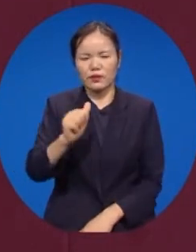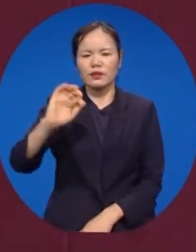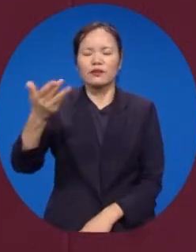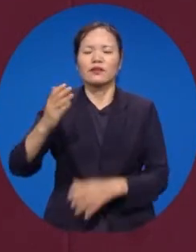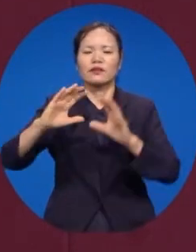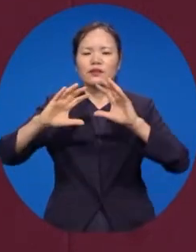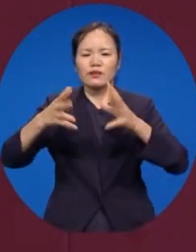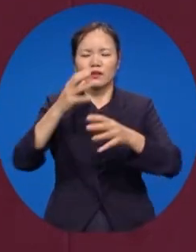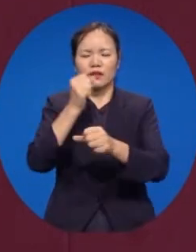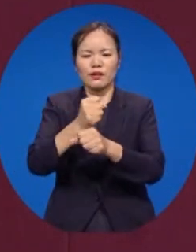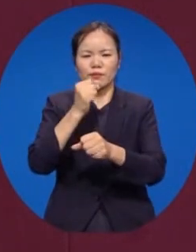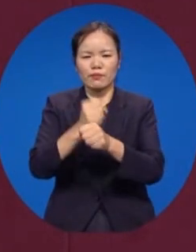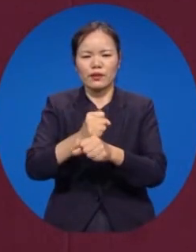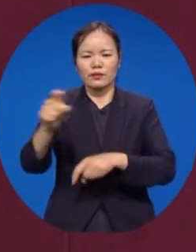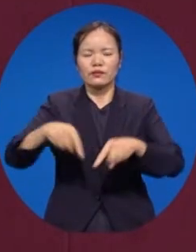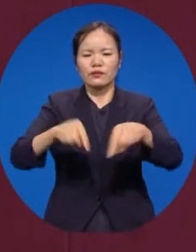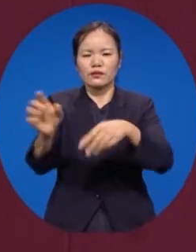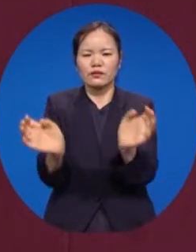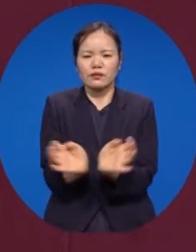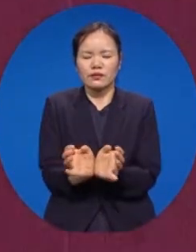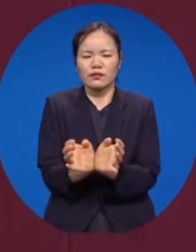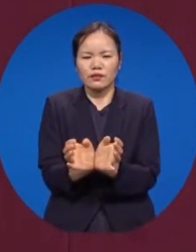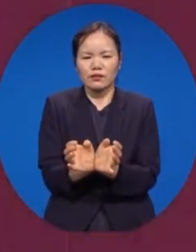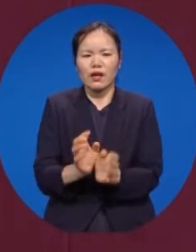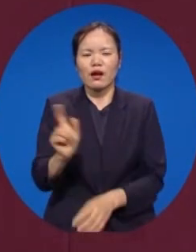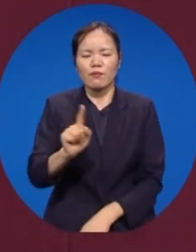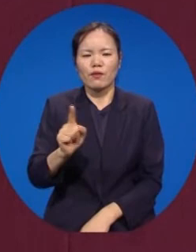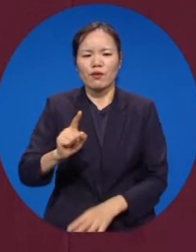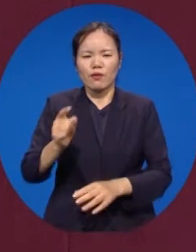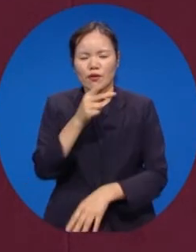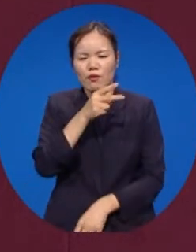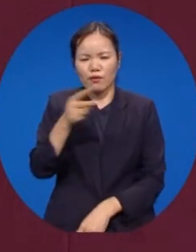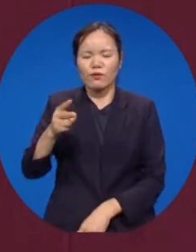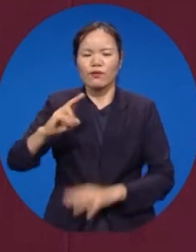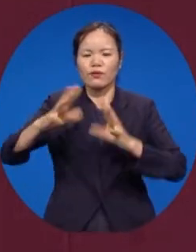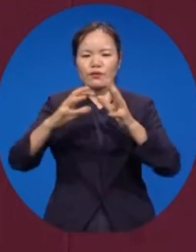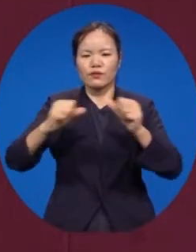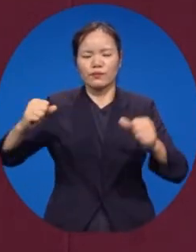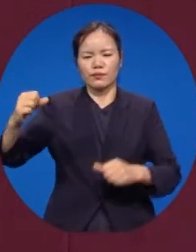나라를 만들어가는 정당이 바로 국민의 힘입니다.